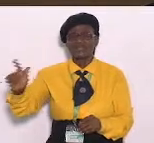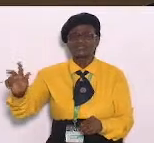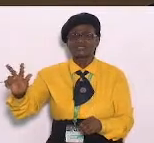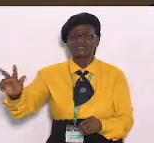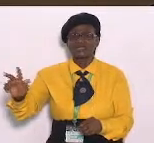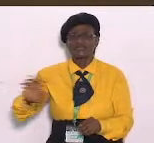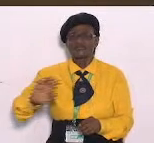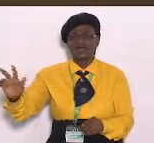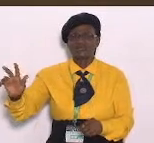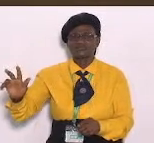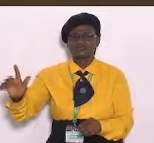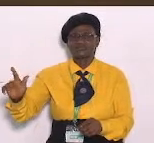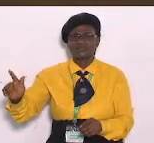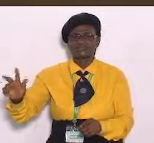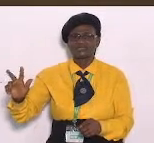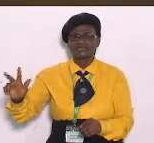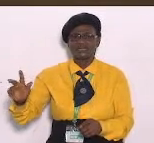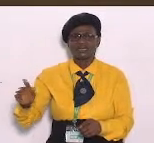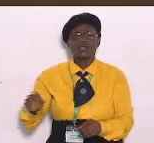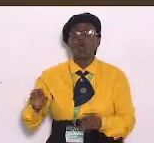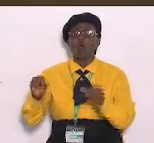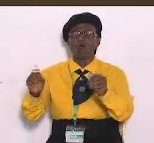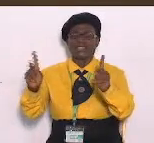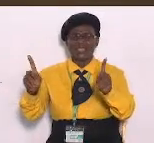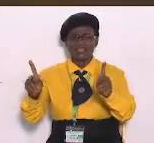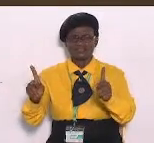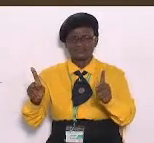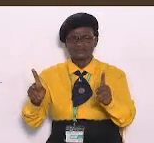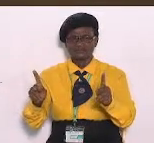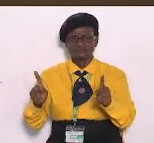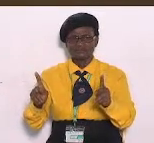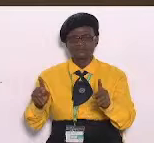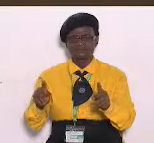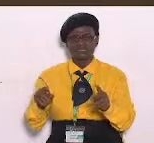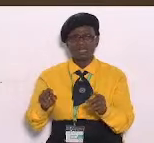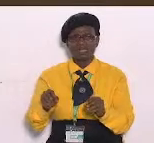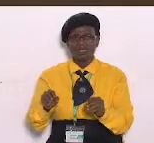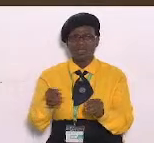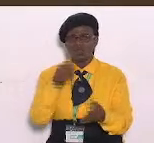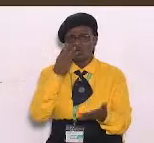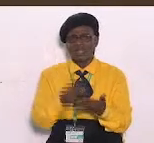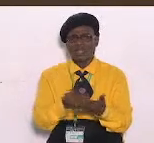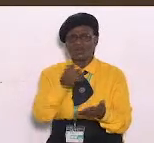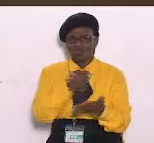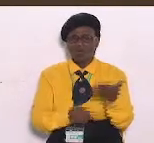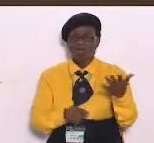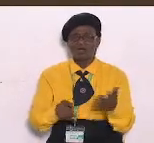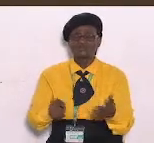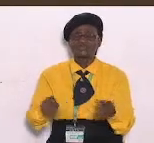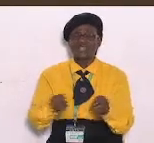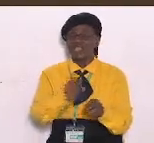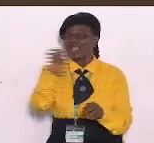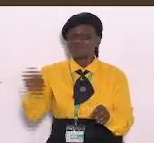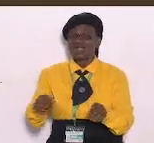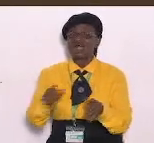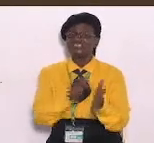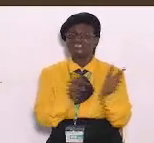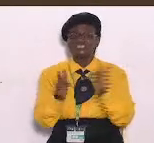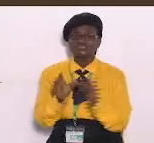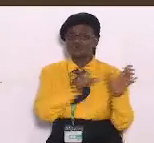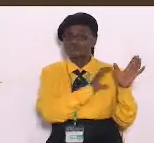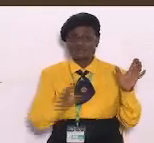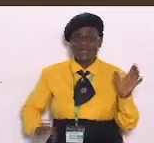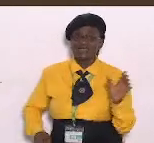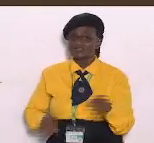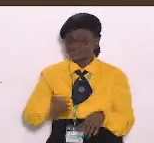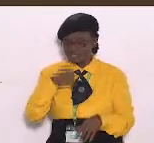dit ah ok ok ok d'accord ok que